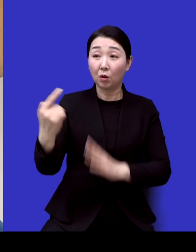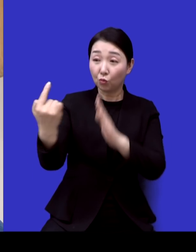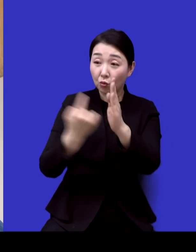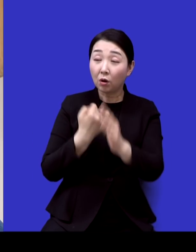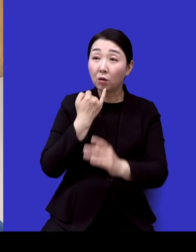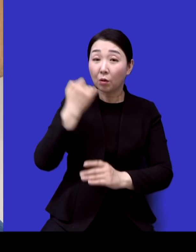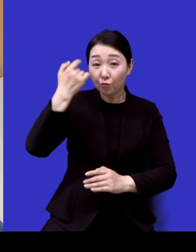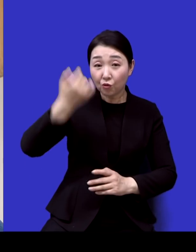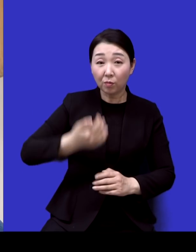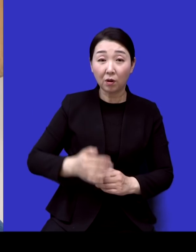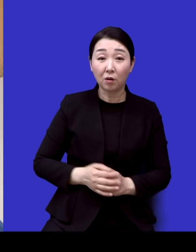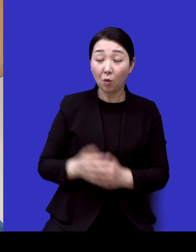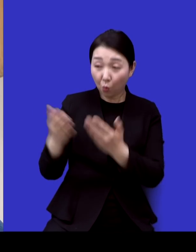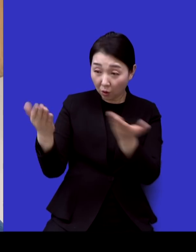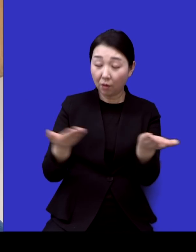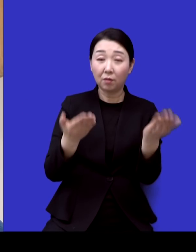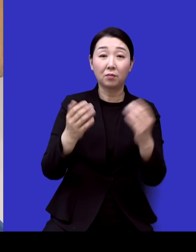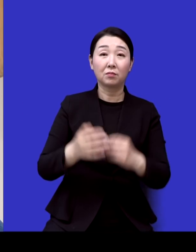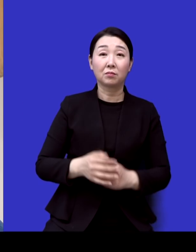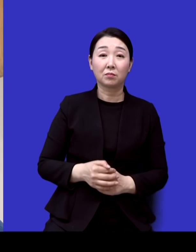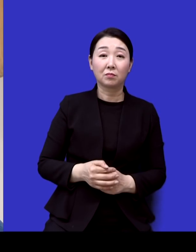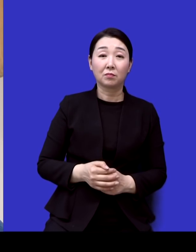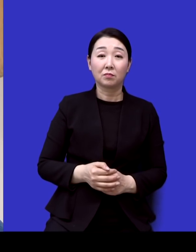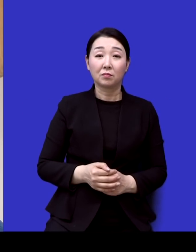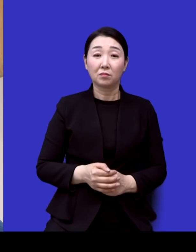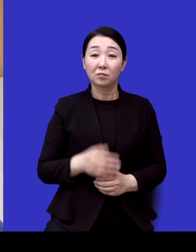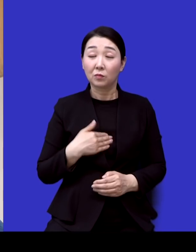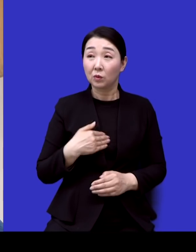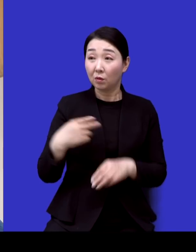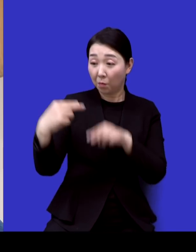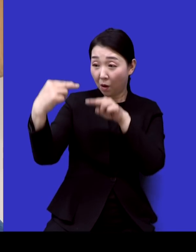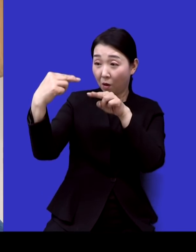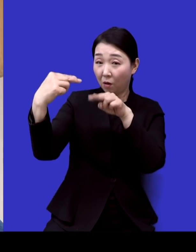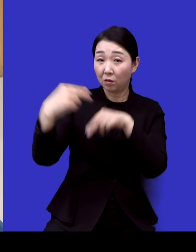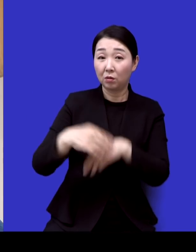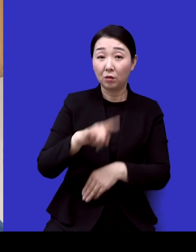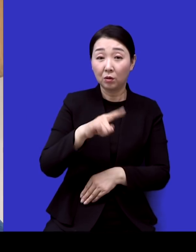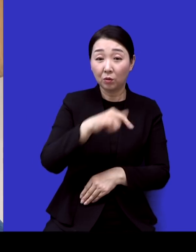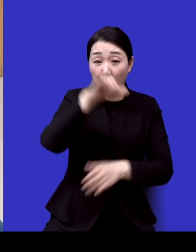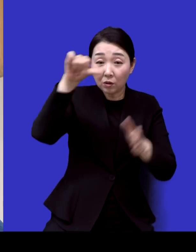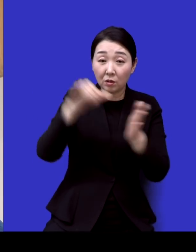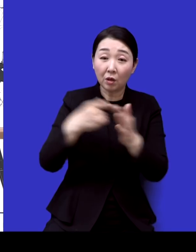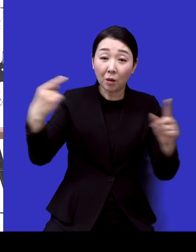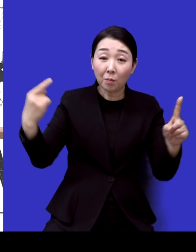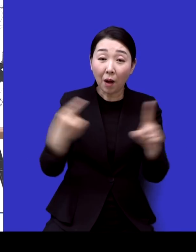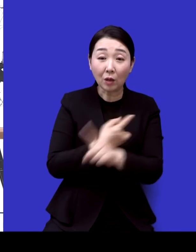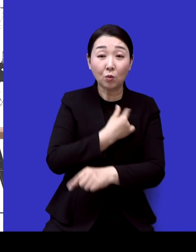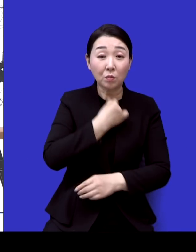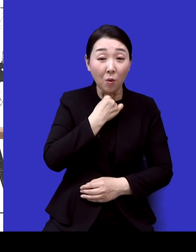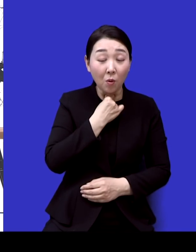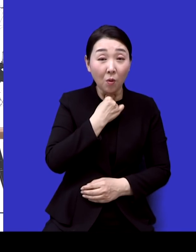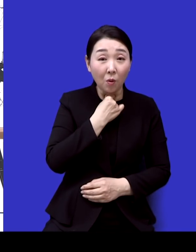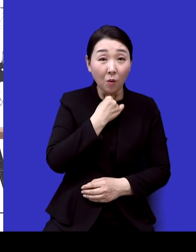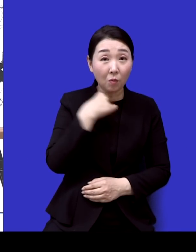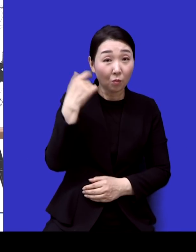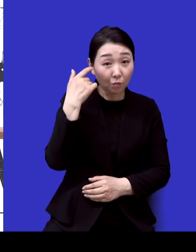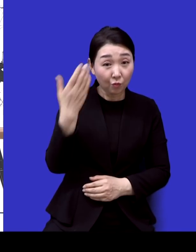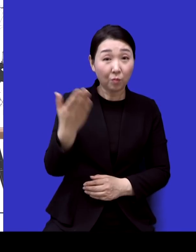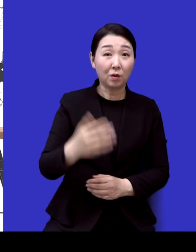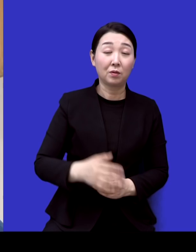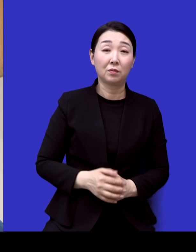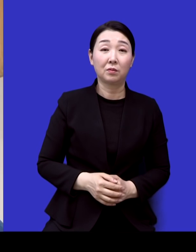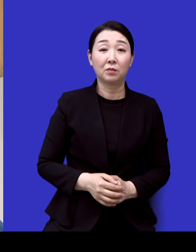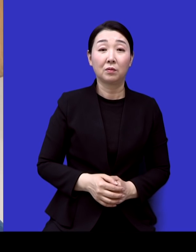되겠네요. 네. 그래서 와라 안고 저를 딱 보시더니 너 인생 바뀌고 싶어? 그